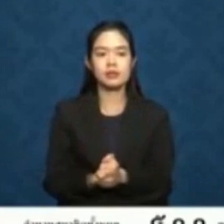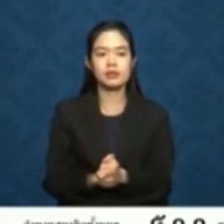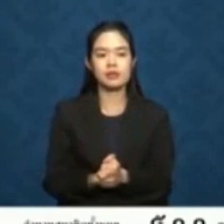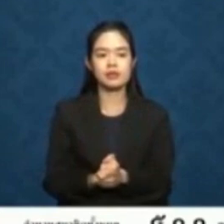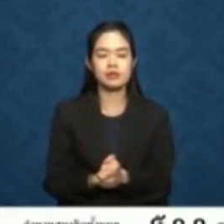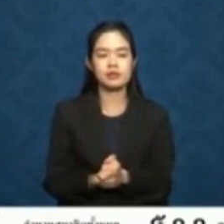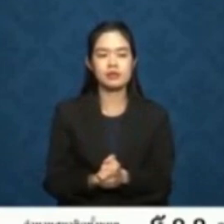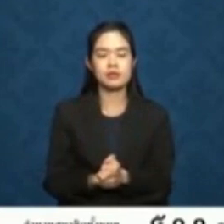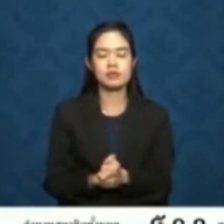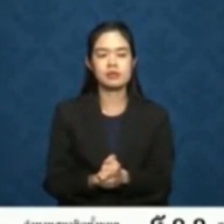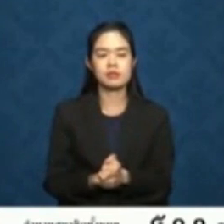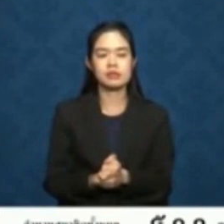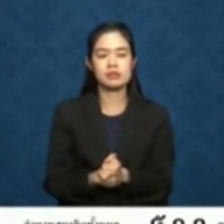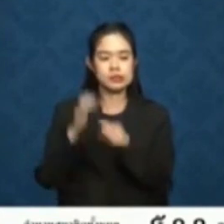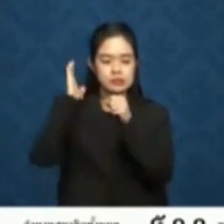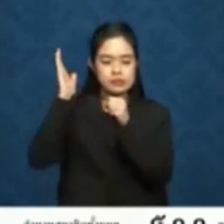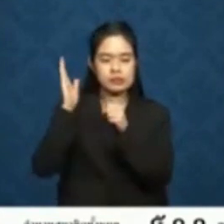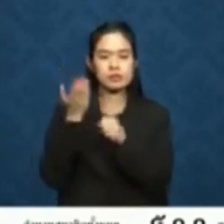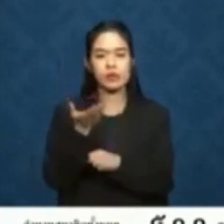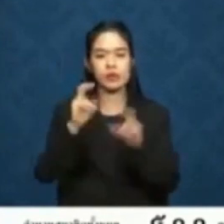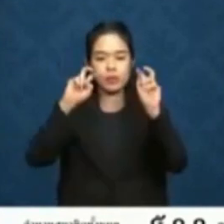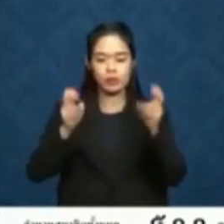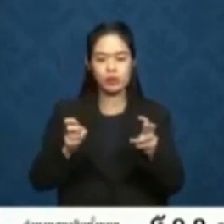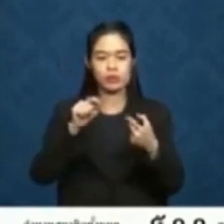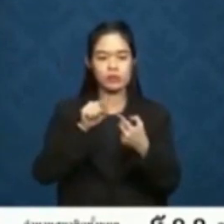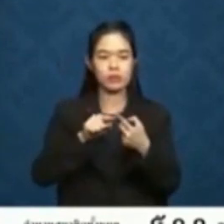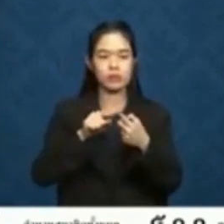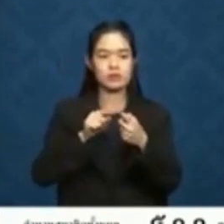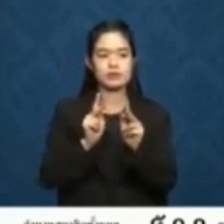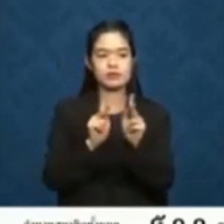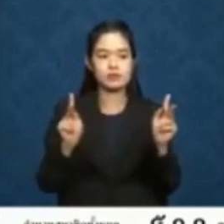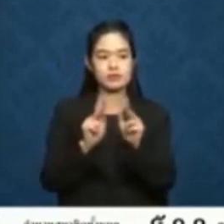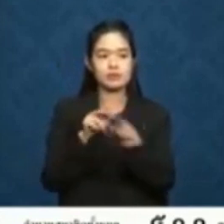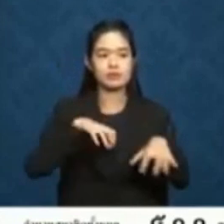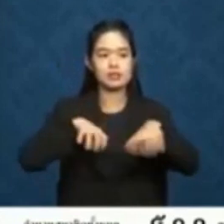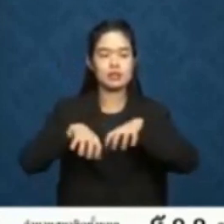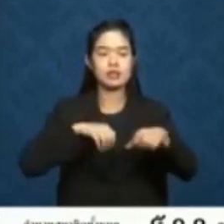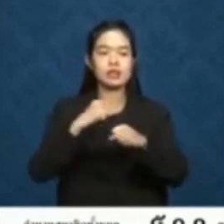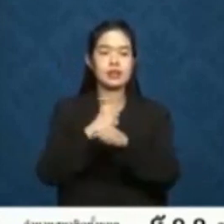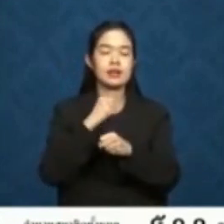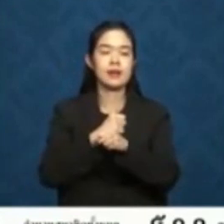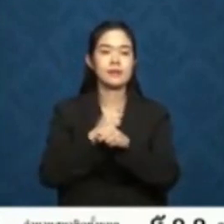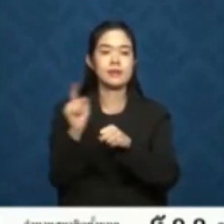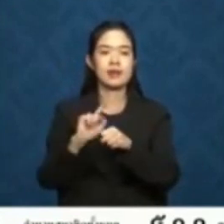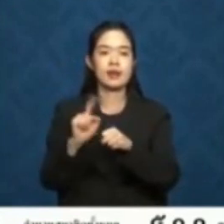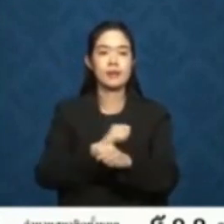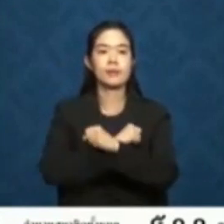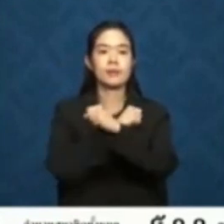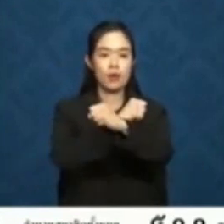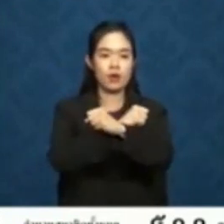วันนี้ผมขอเสนอญัตติเพื่อตั้งคณะกรรมการวิสามัญเพื่อศึกษาจัดทำมาตรการป้องกันแก้ไ